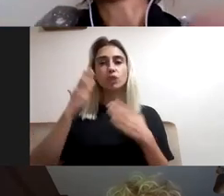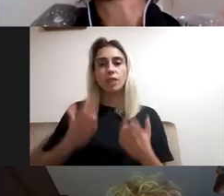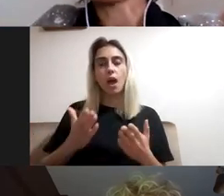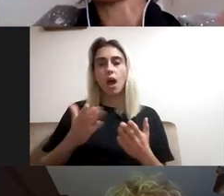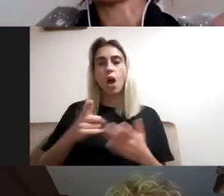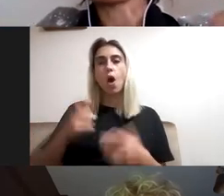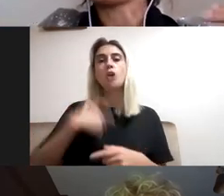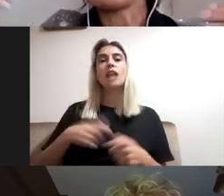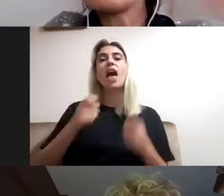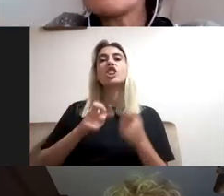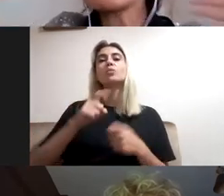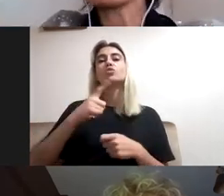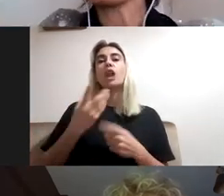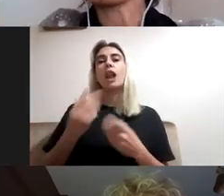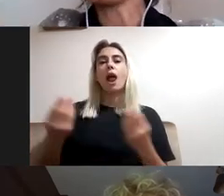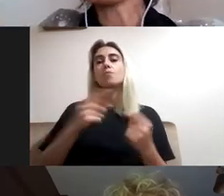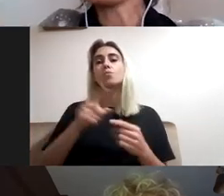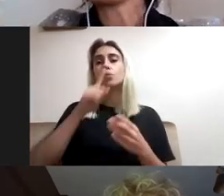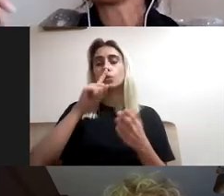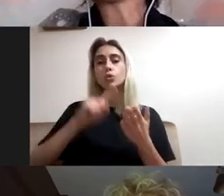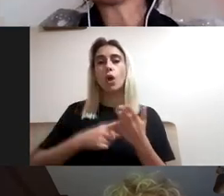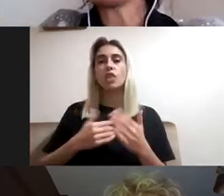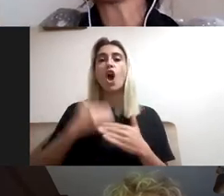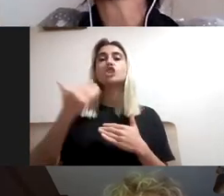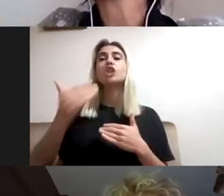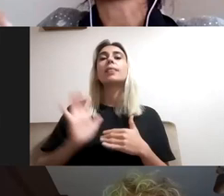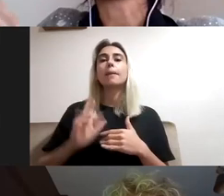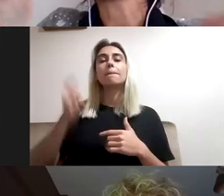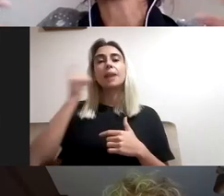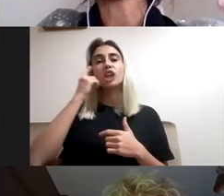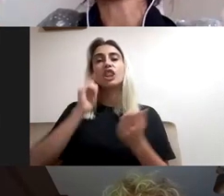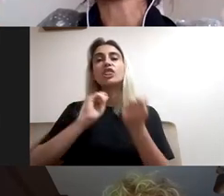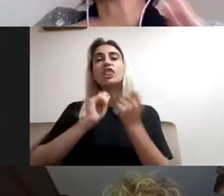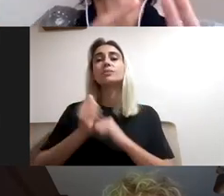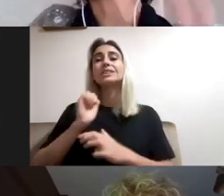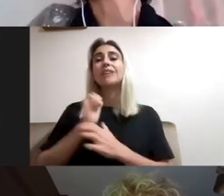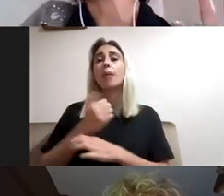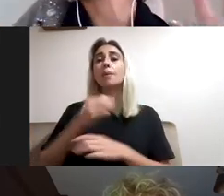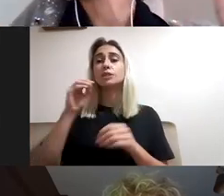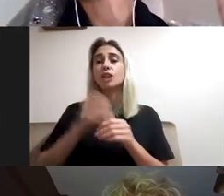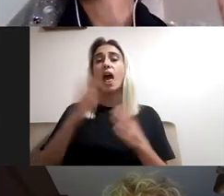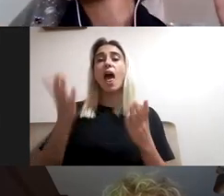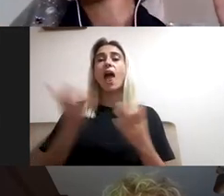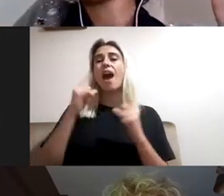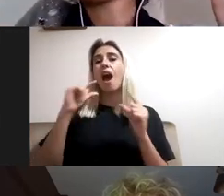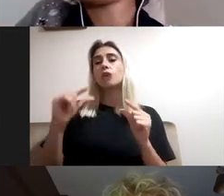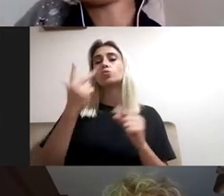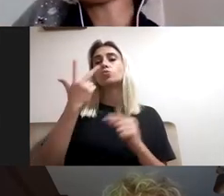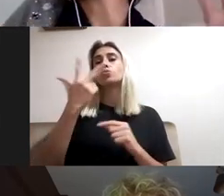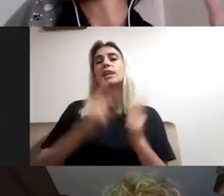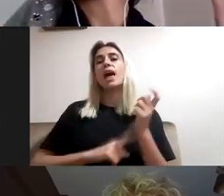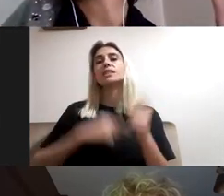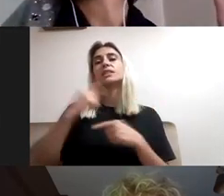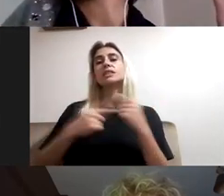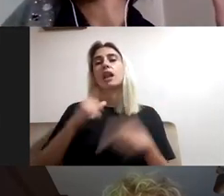özel eğitimciler mesela. Daha bu noktaları aşamadık. Bir bilinç değişimi sağlayabilmemiz için en az 3 nesil lazım.